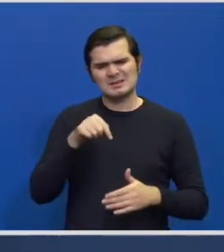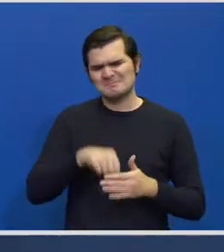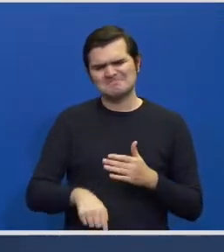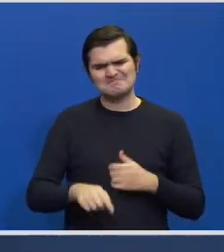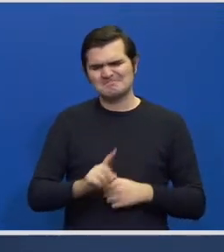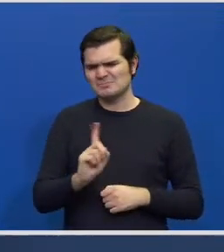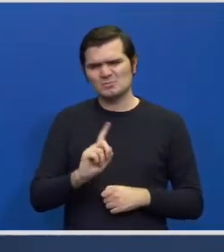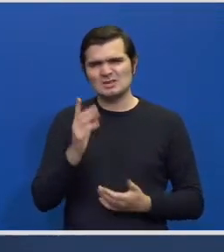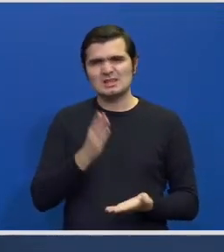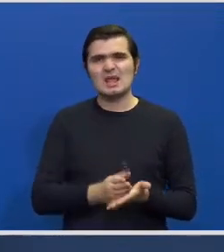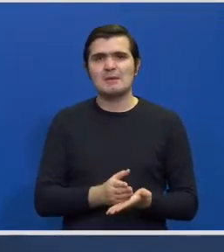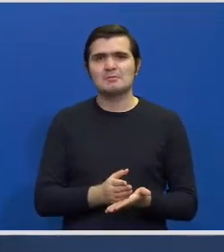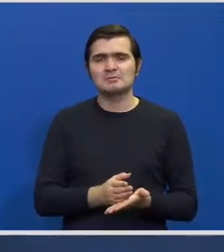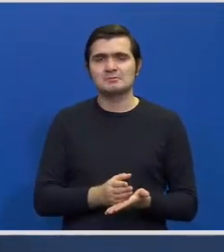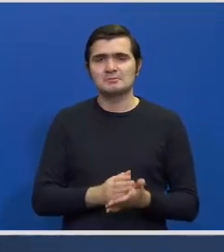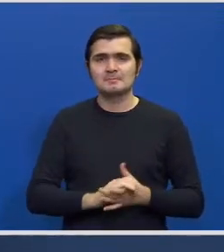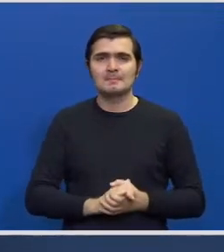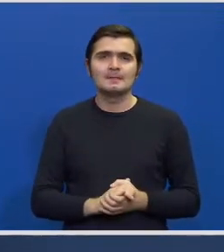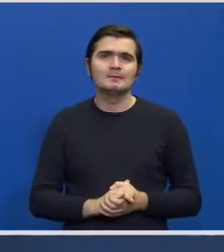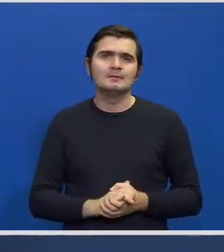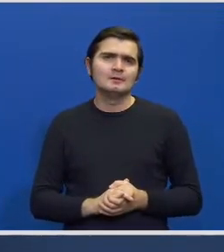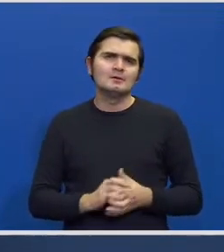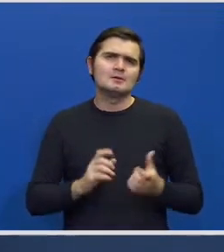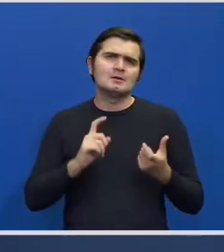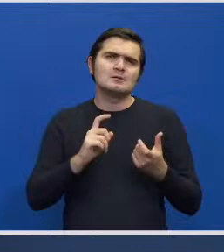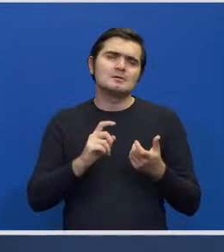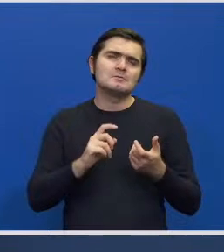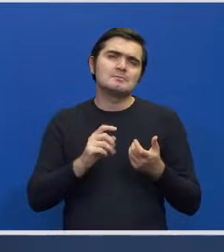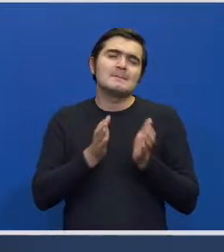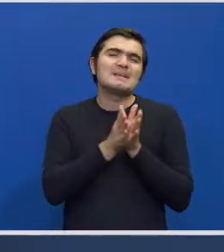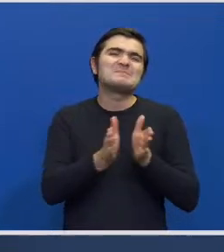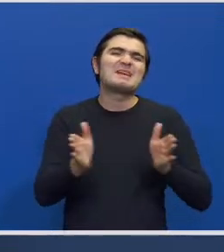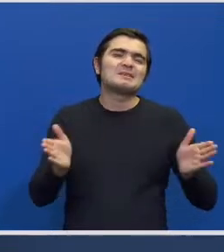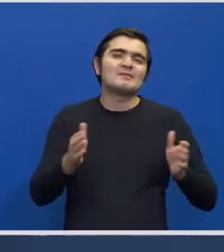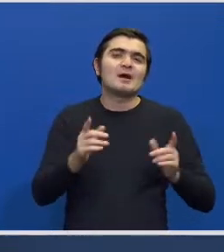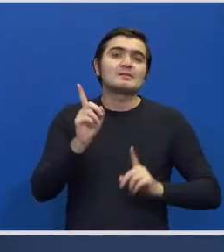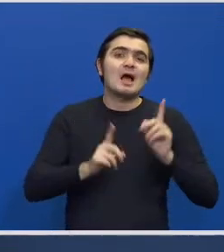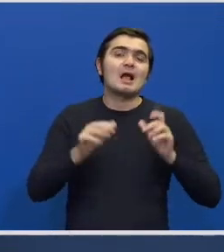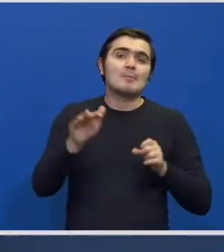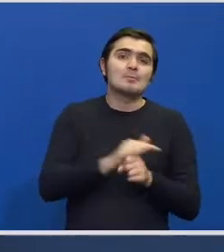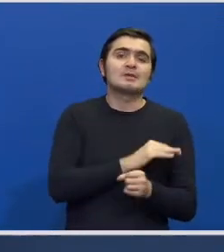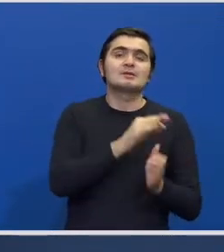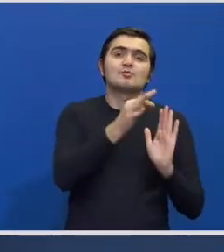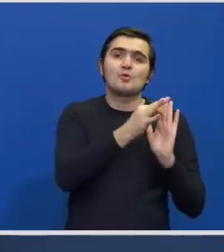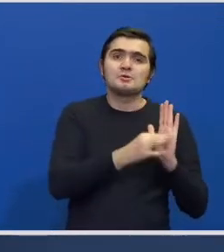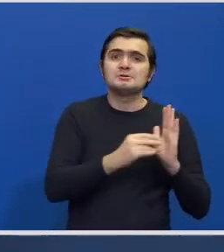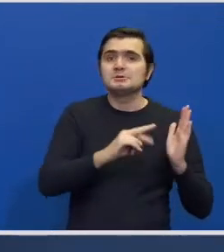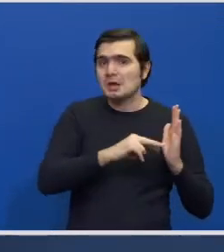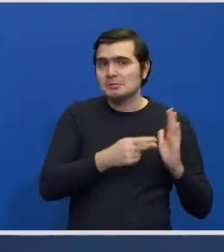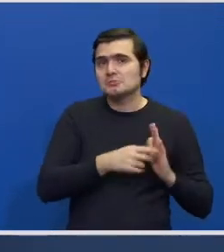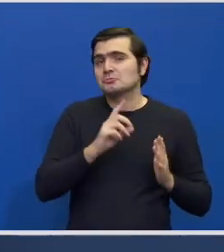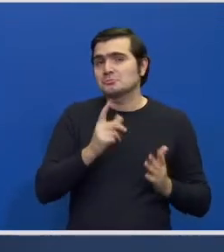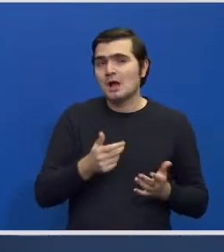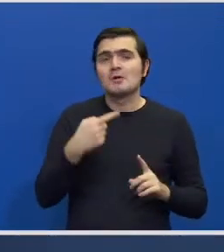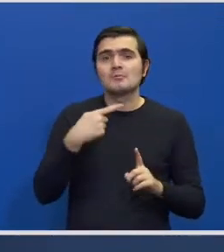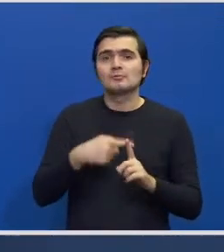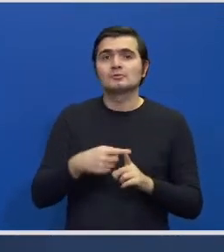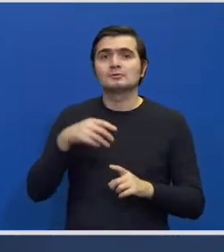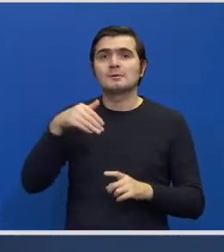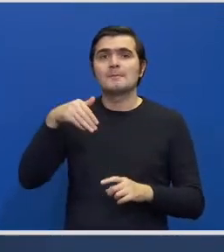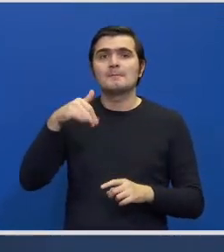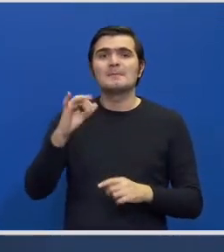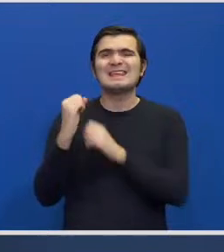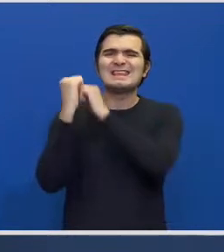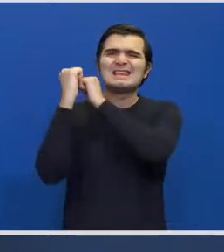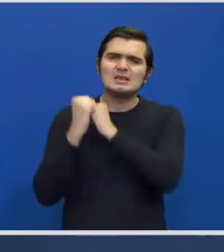gestul acesta este profund nedrept atât din perspectiva îndeplinirii condițiilor tehnice, a